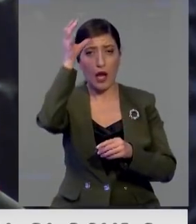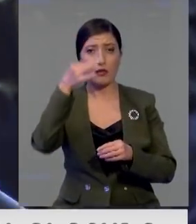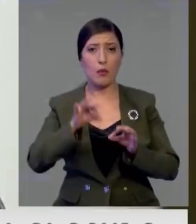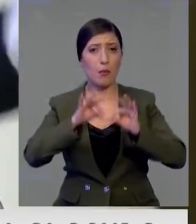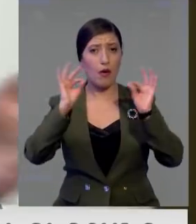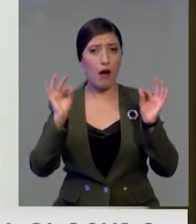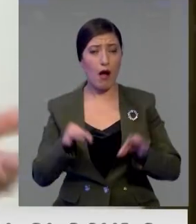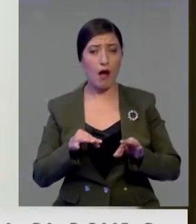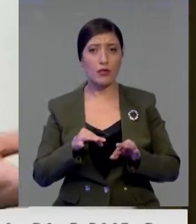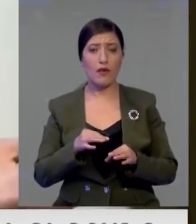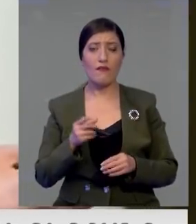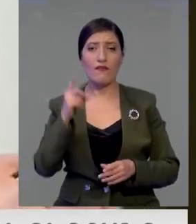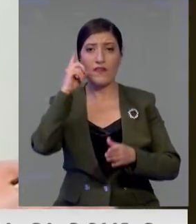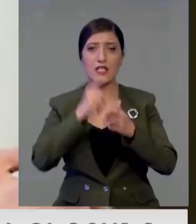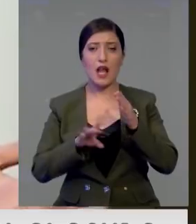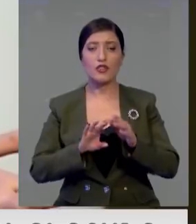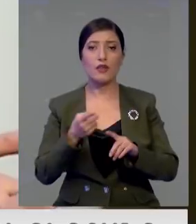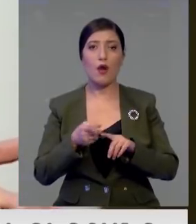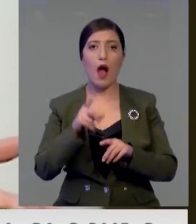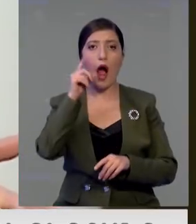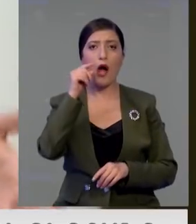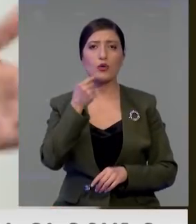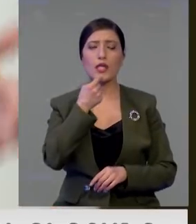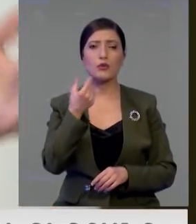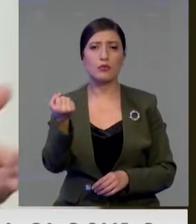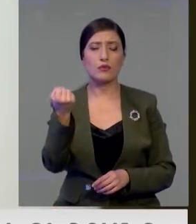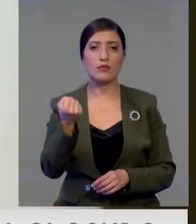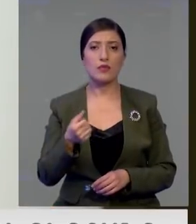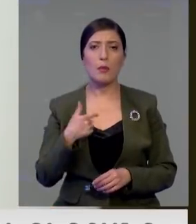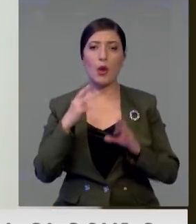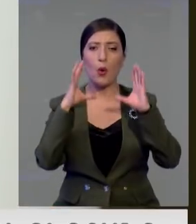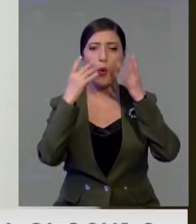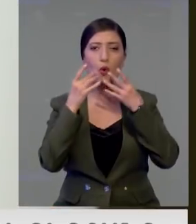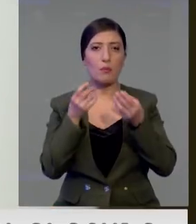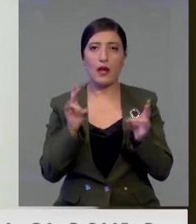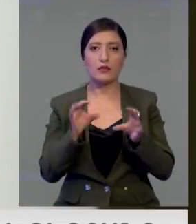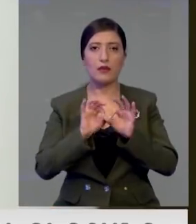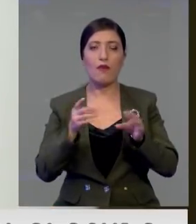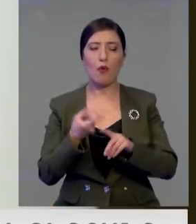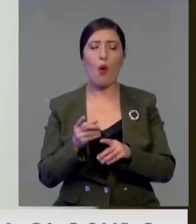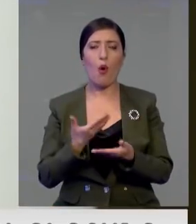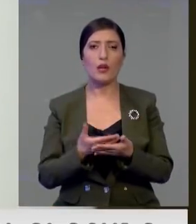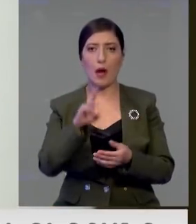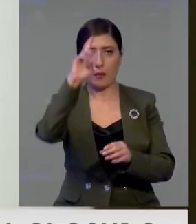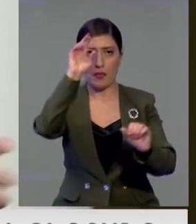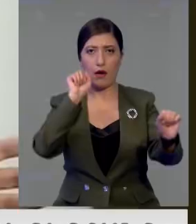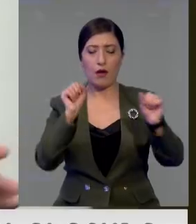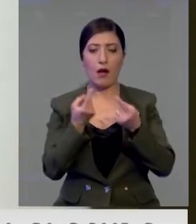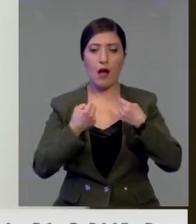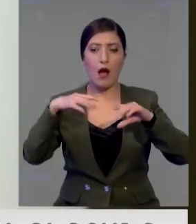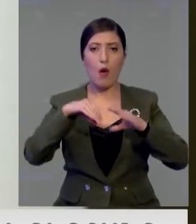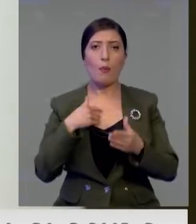թեստից կտրվողներ չեն լինի։ Եկեք այնտեղ լուրջ դեմքերով ձև չանենք, թե մենք այսօր պետական կառավարման համակարգում ունենք պոտենցիալը